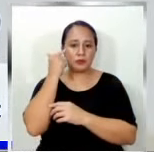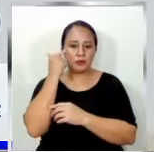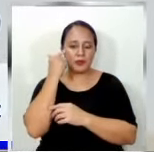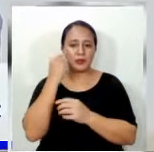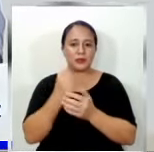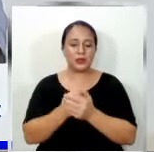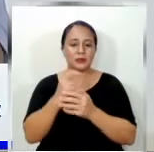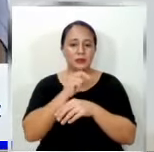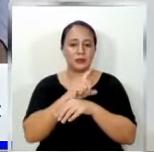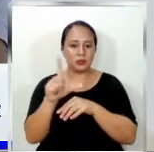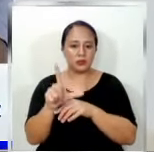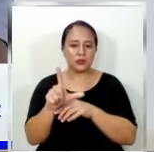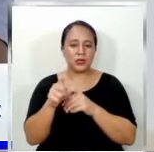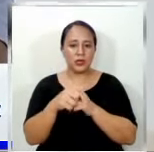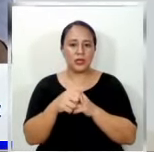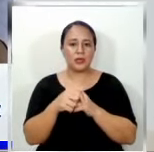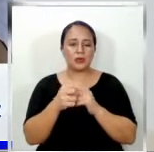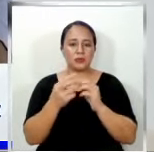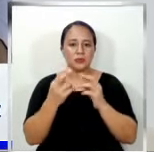national reconciliation.